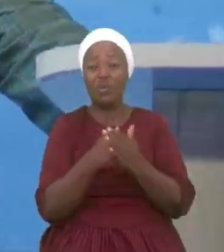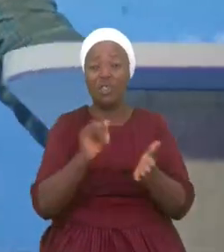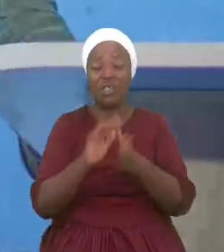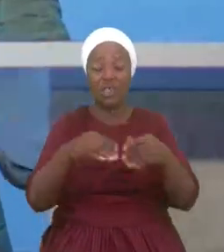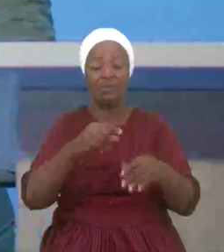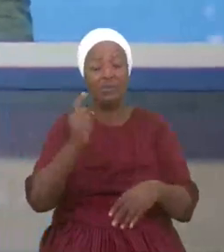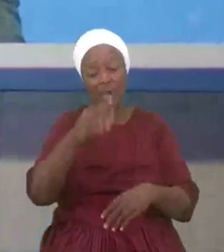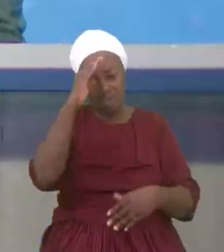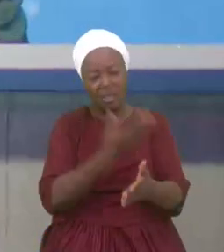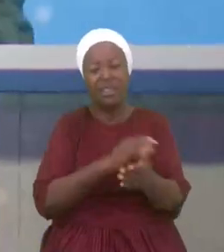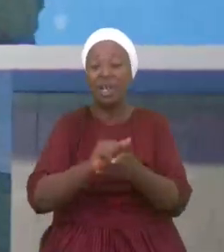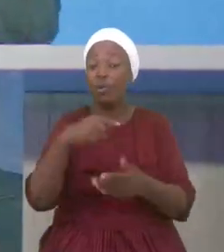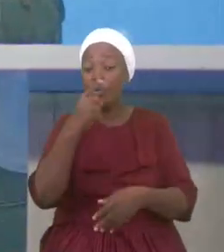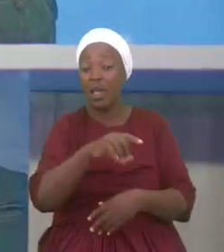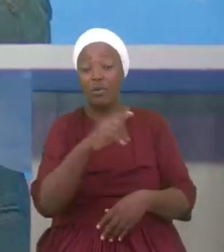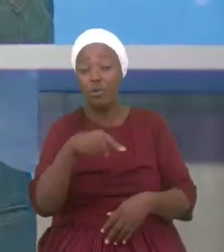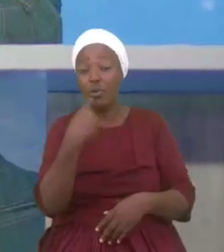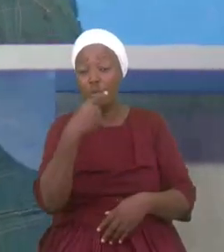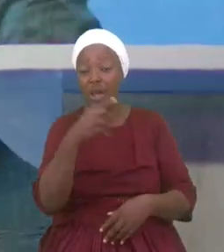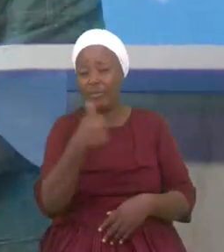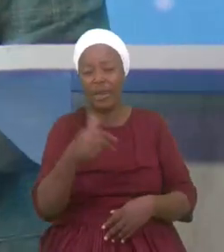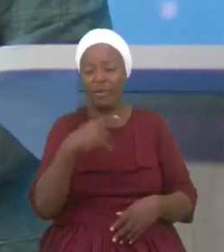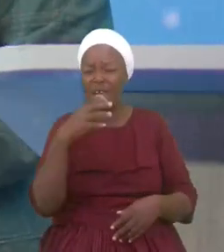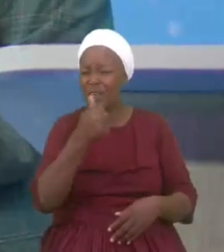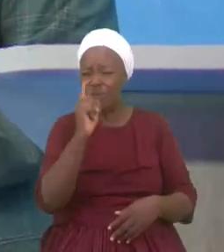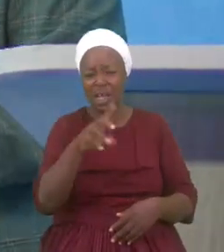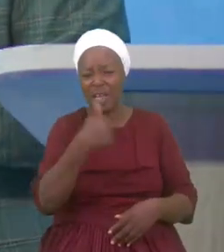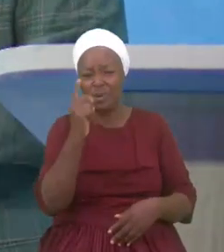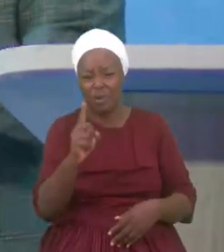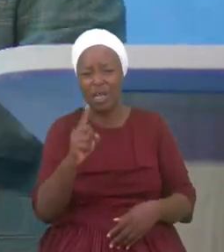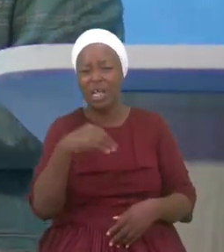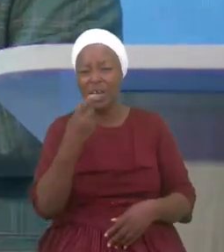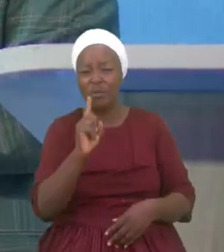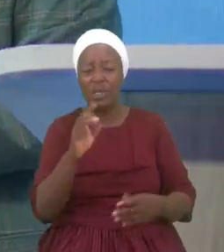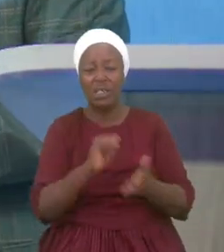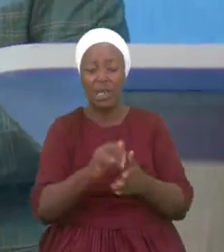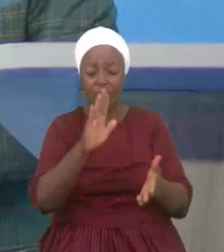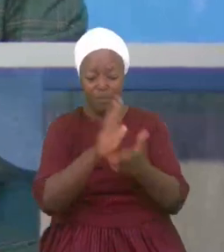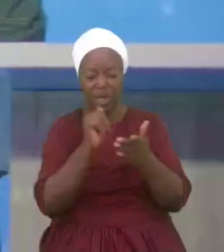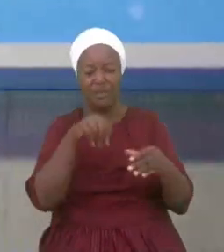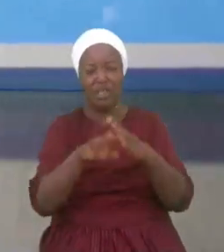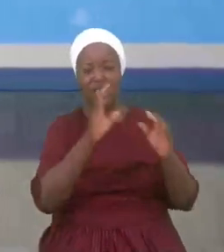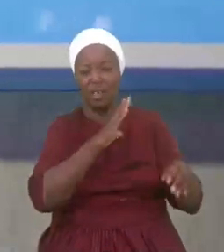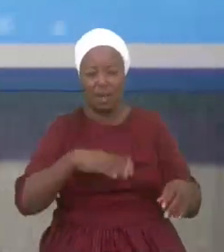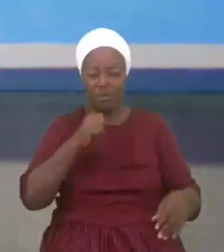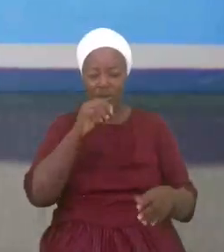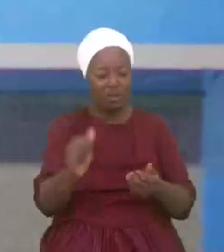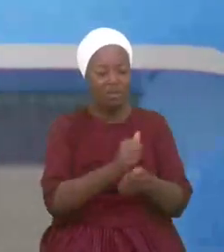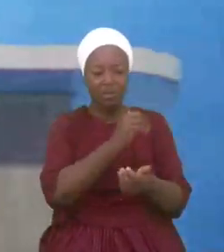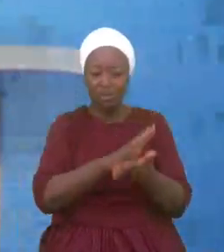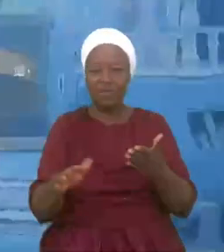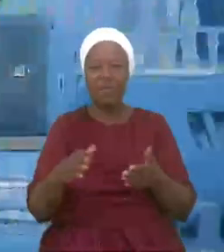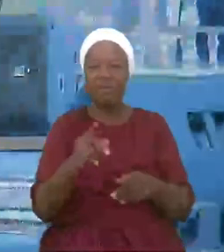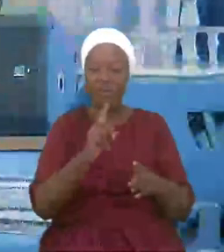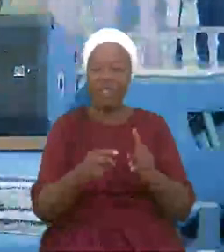j'aime le monde entier Dieu atteint aimer le monde entier qu'il a donné son Fils unique afin que quiconque tu es ce qui compte là afin que